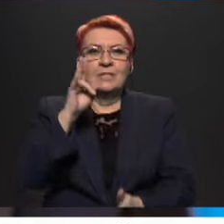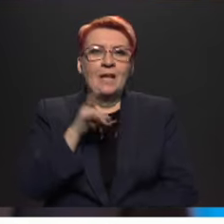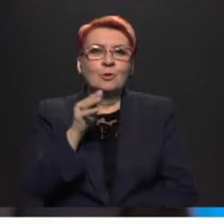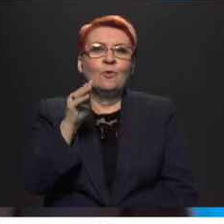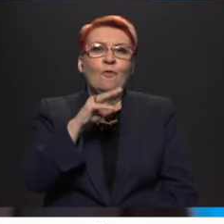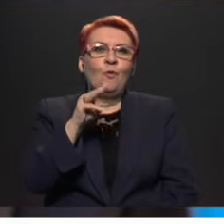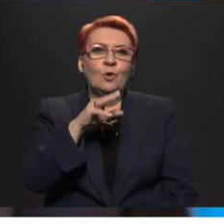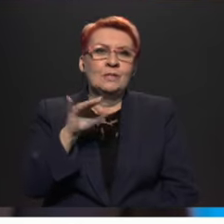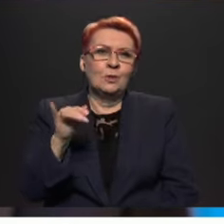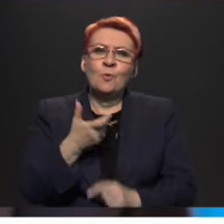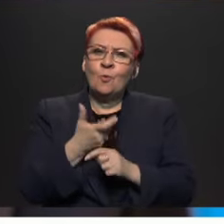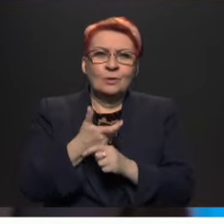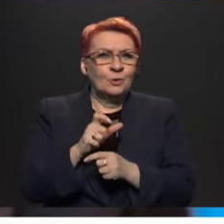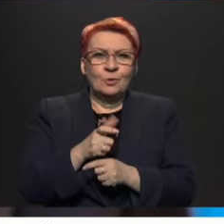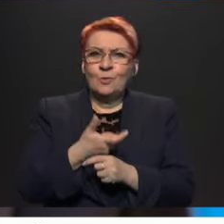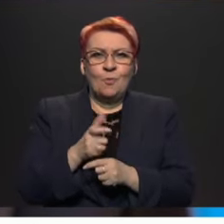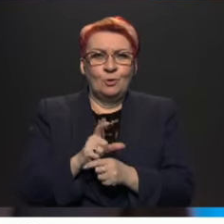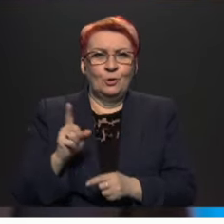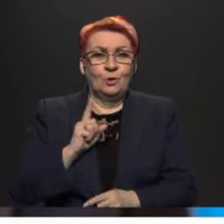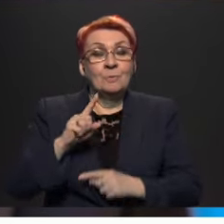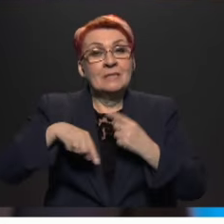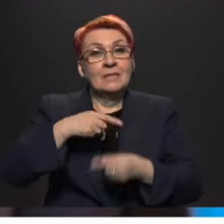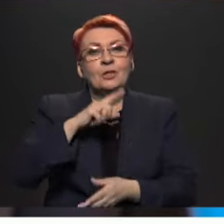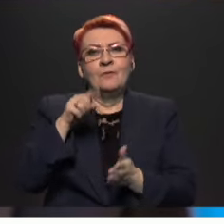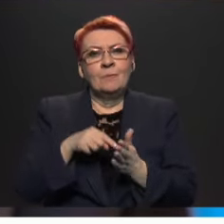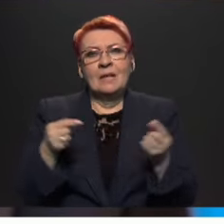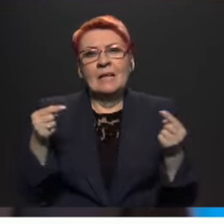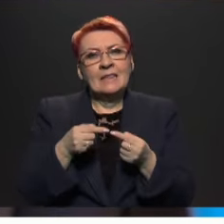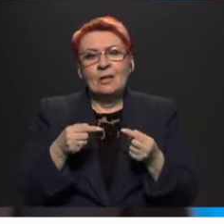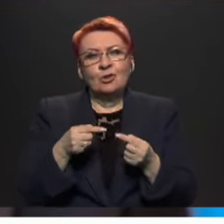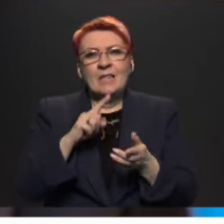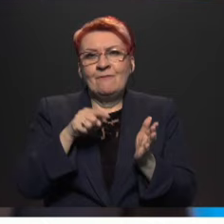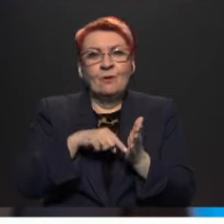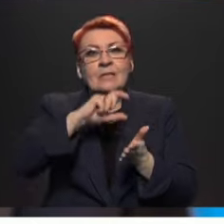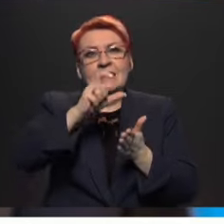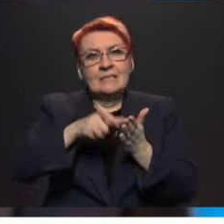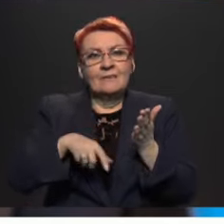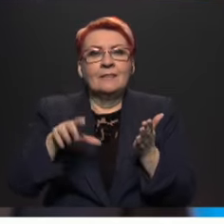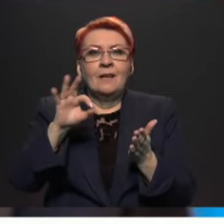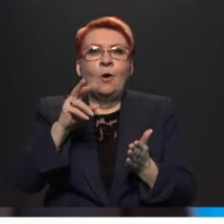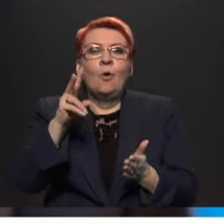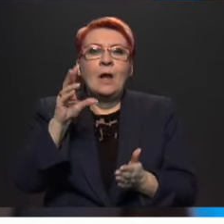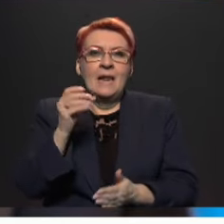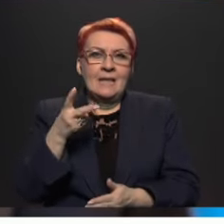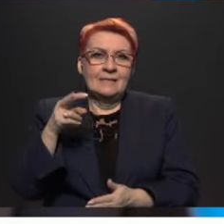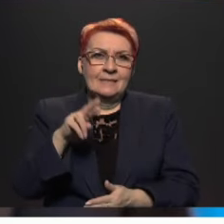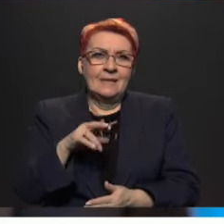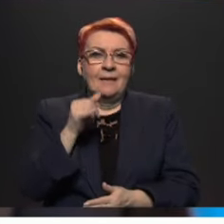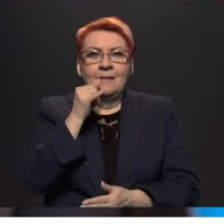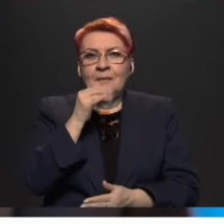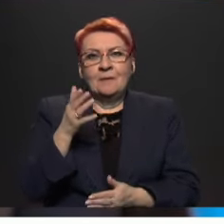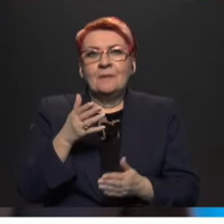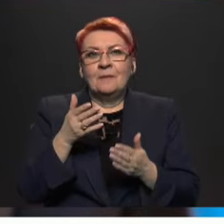их очень-очень ждем. Ну и следующий вопрос. Точнее, не вопрос, а стихотворение от Олеси Масловой. Я не могу прочитать из